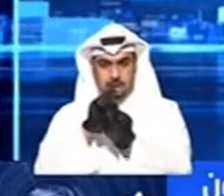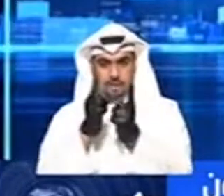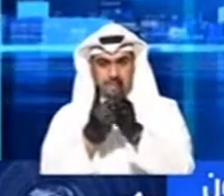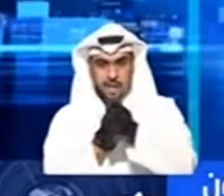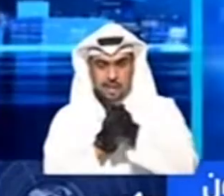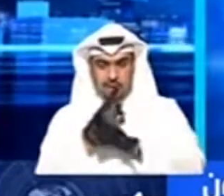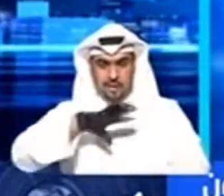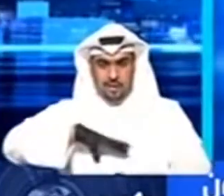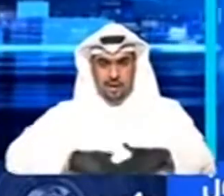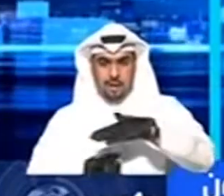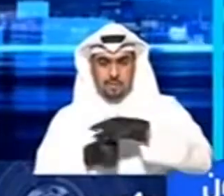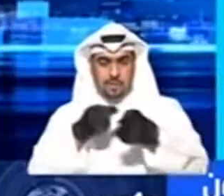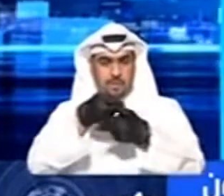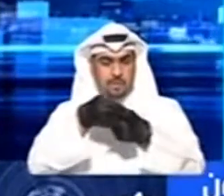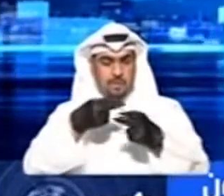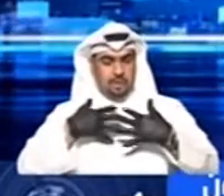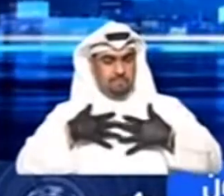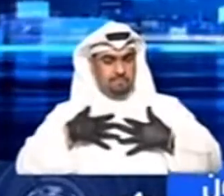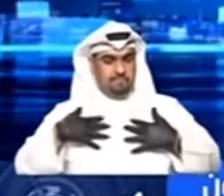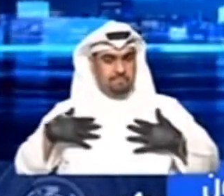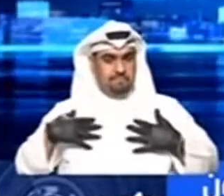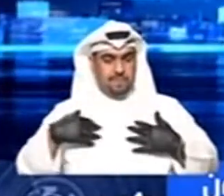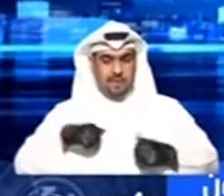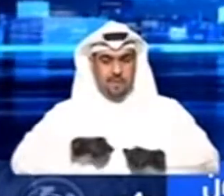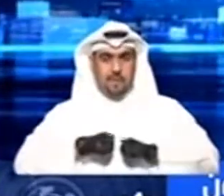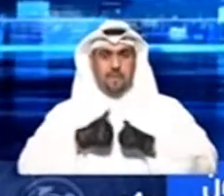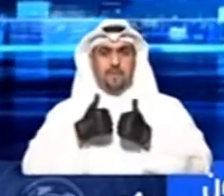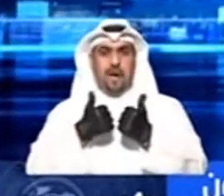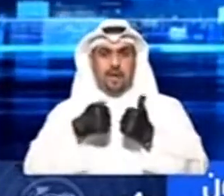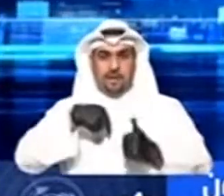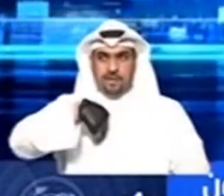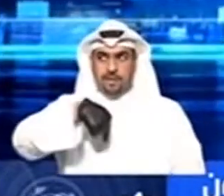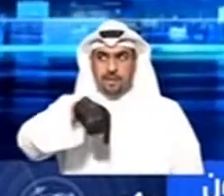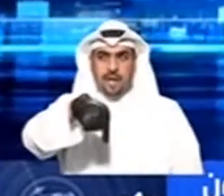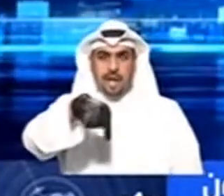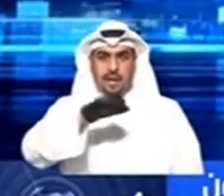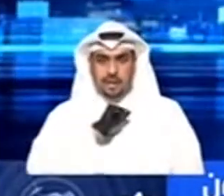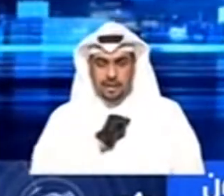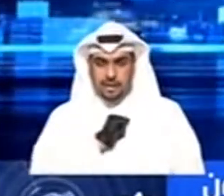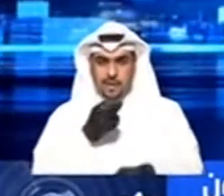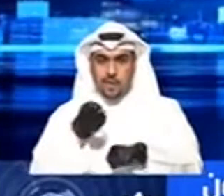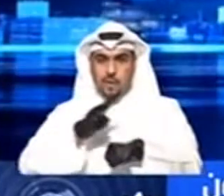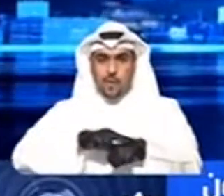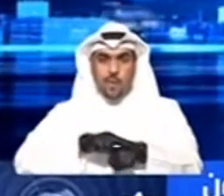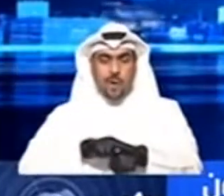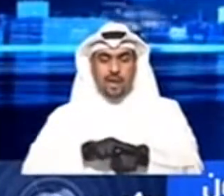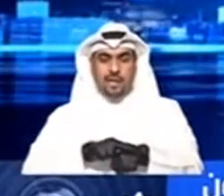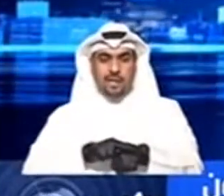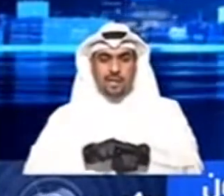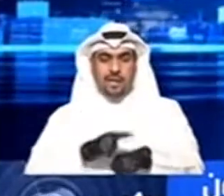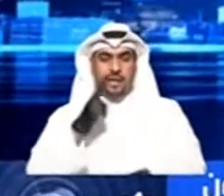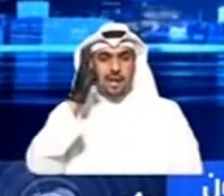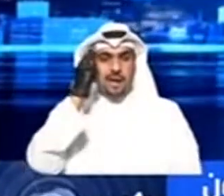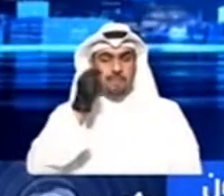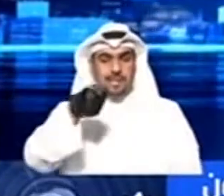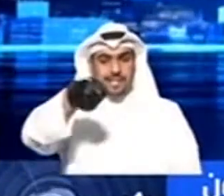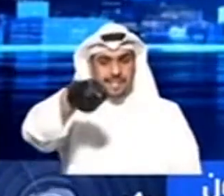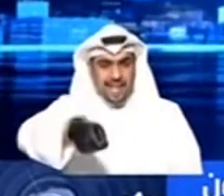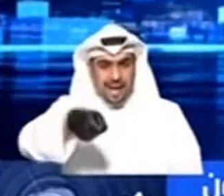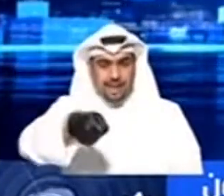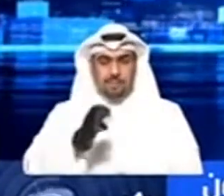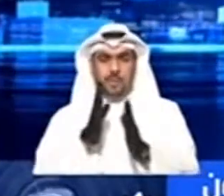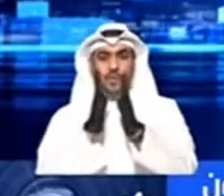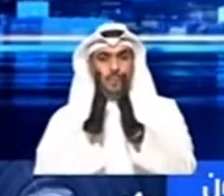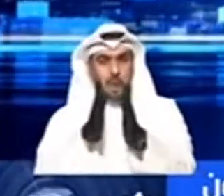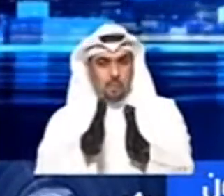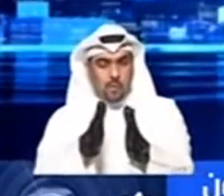صباح الأحمد الجابر الصباح حفظه الله ورعاه في هذا الحدث، ونقل أطيب تمنيات سموه حفظه الله ورعاه بنجاح